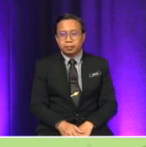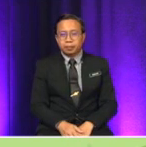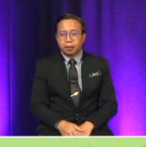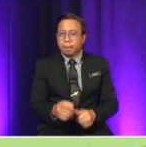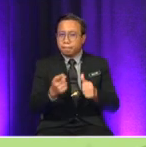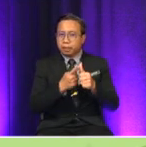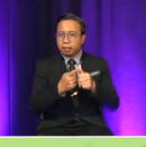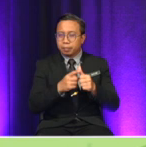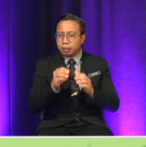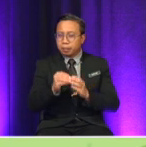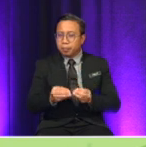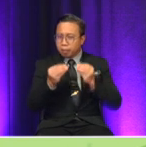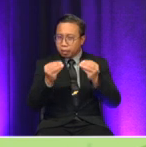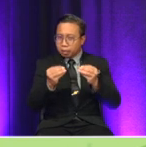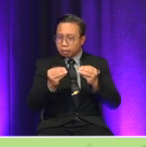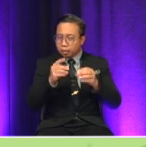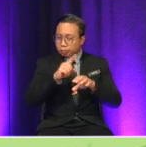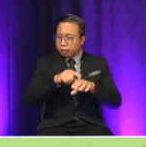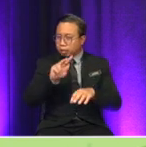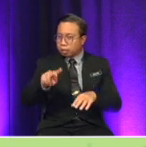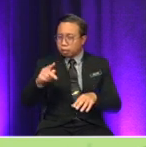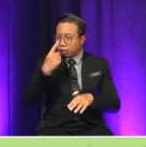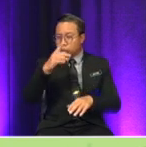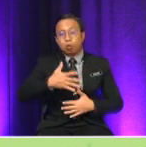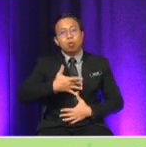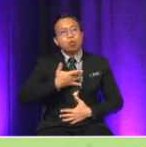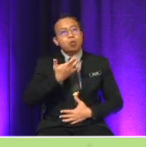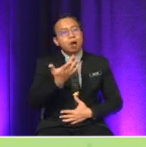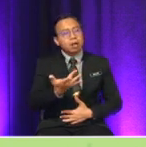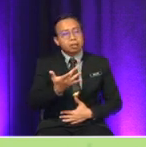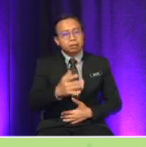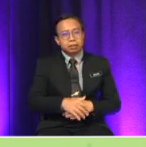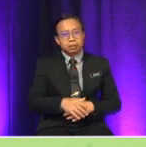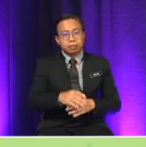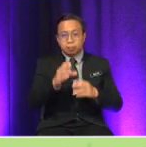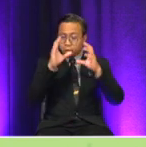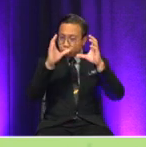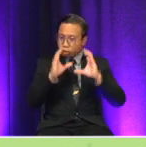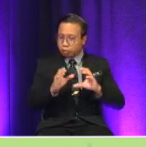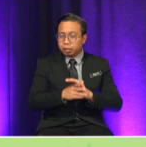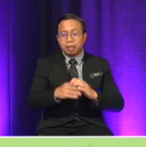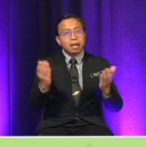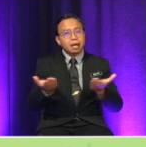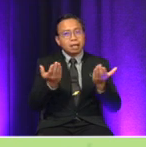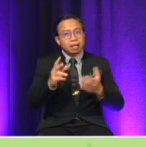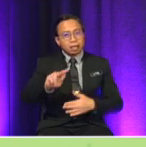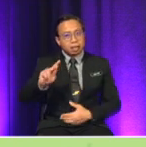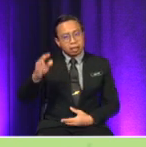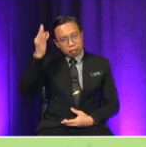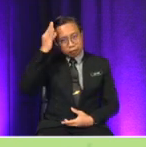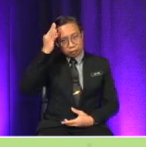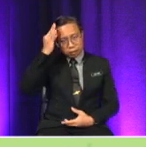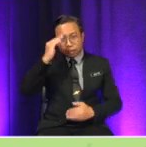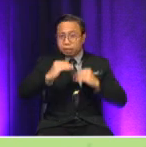Pertama, memberi peluang kepada kanak-kanak untuk meluahkan perasaan dalam pelbagai cara. Kedua, menggalakkan kanak-kanak berfikir. Ketiga, meningkatkan